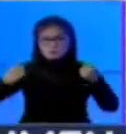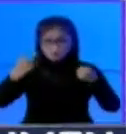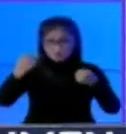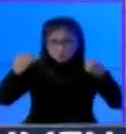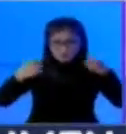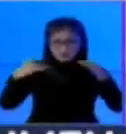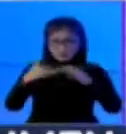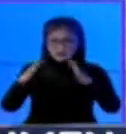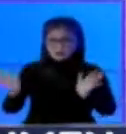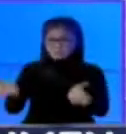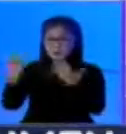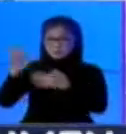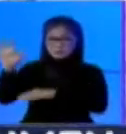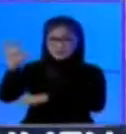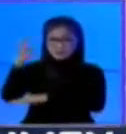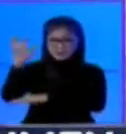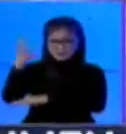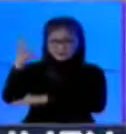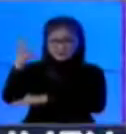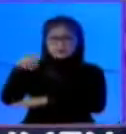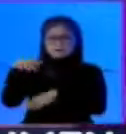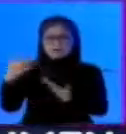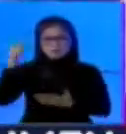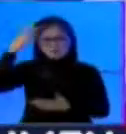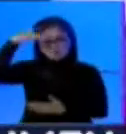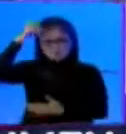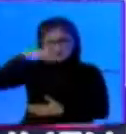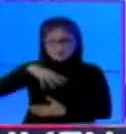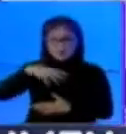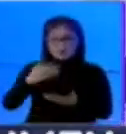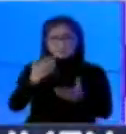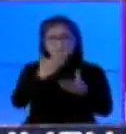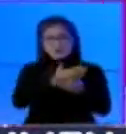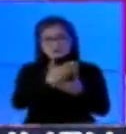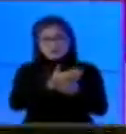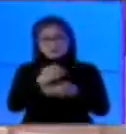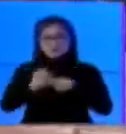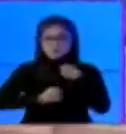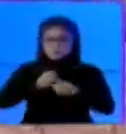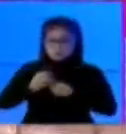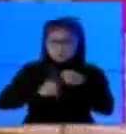bangunan di Banten dan Sumatera serta dokumen perusahaan. Dari Jakarta, Luis Ayu dan Ade Ahmad, iNews melaporkan.